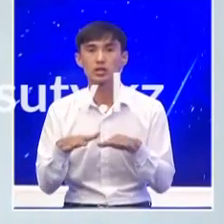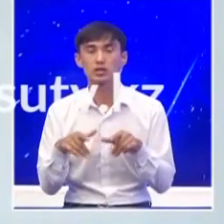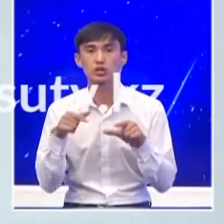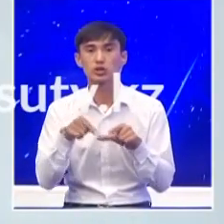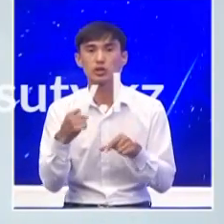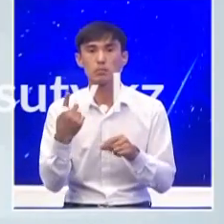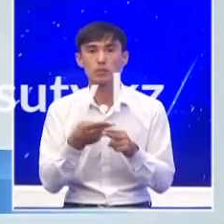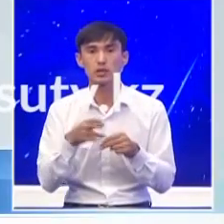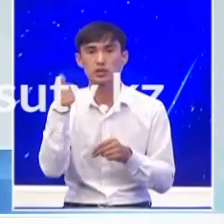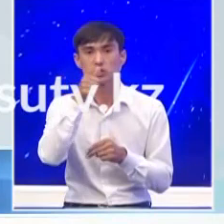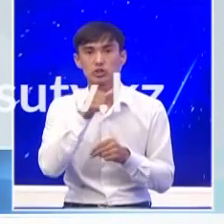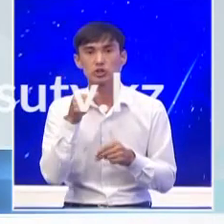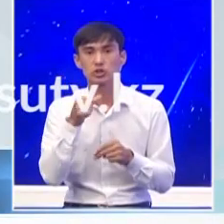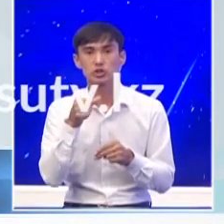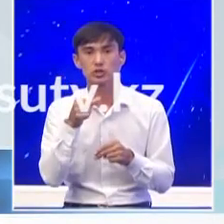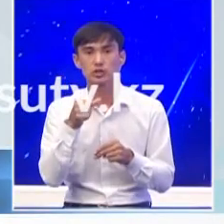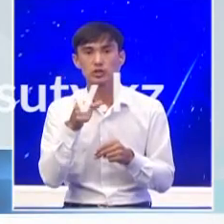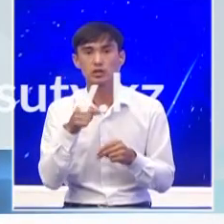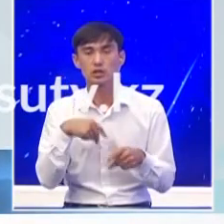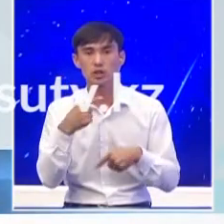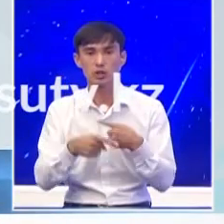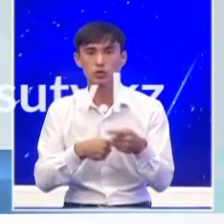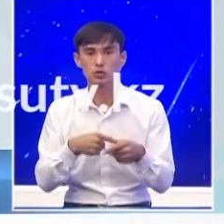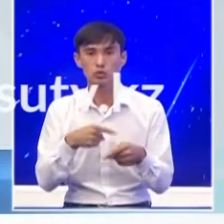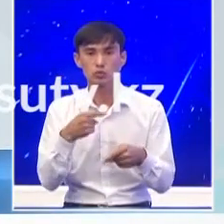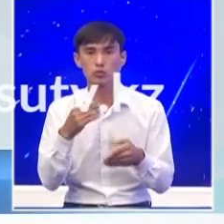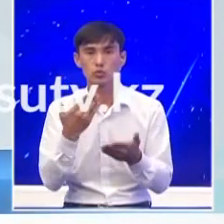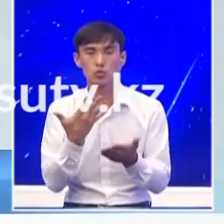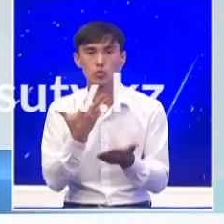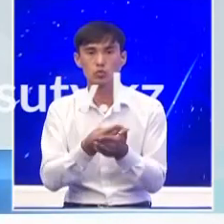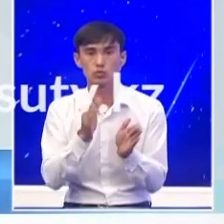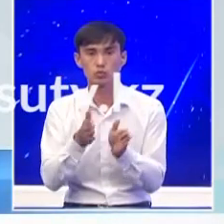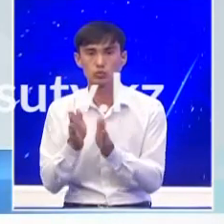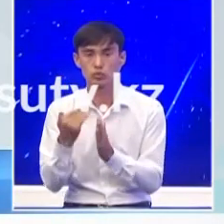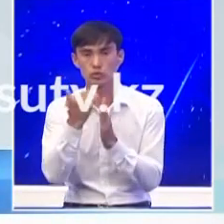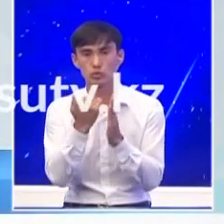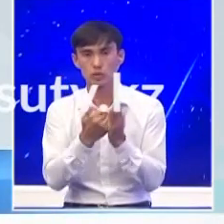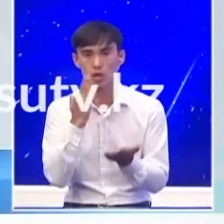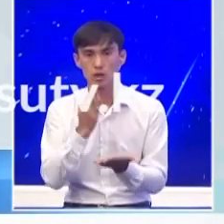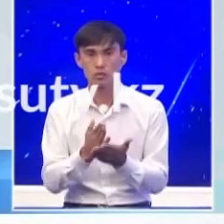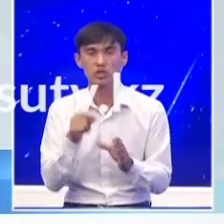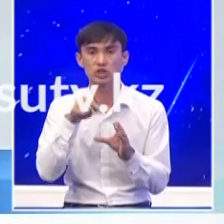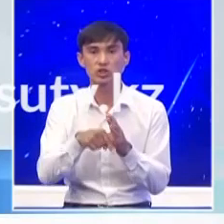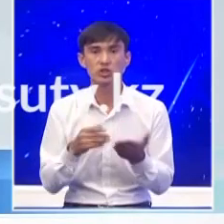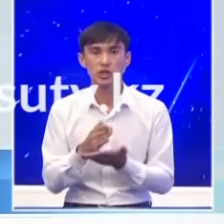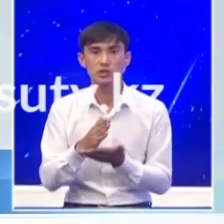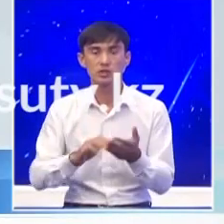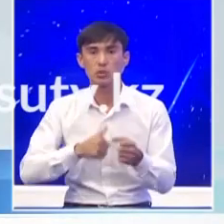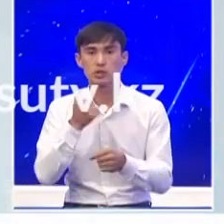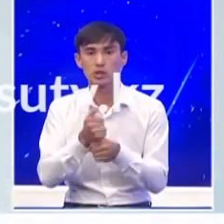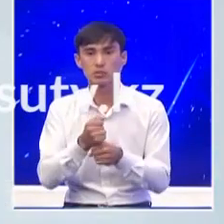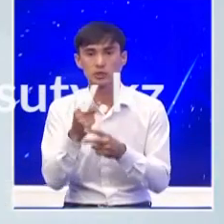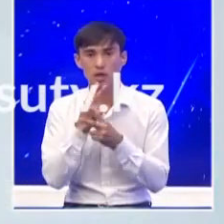жылы дәстүрлі түрде өтіп жатқан шаралардың бәрі өзінің күнтізбесінде қалып отыр. Біздің жаңағы ішкі саясаттың басқармасында